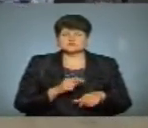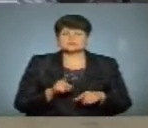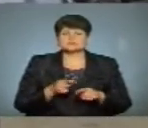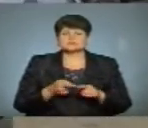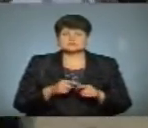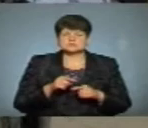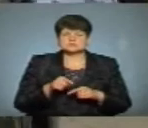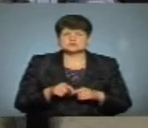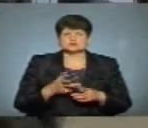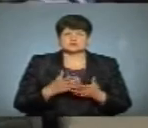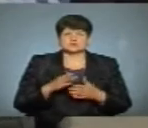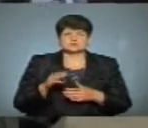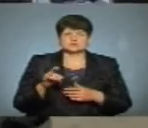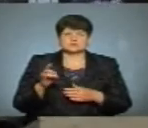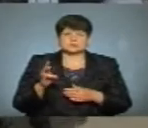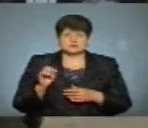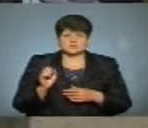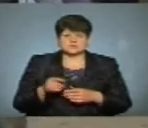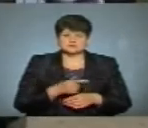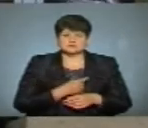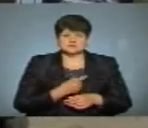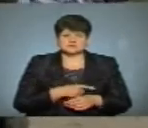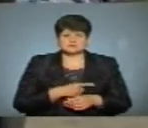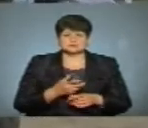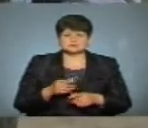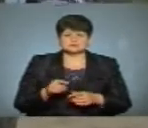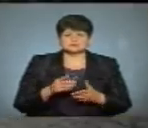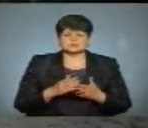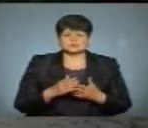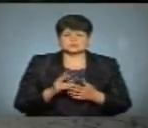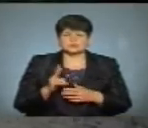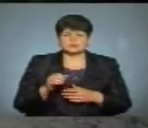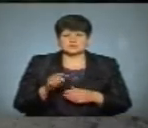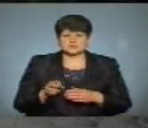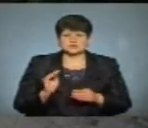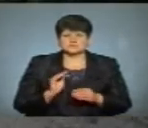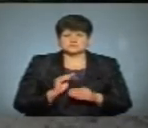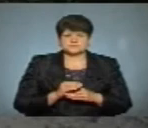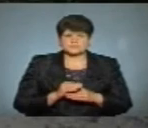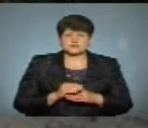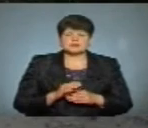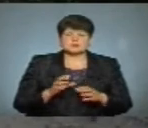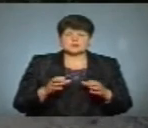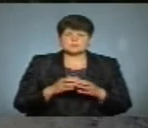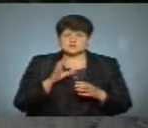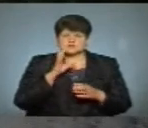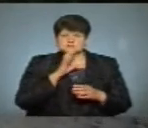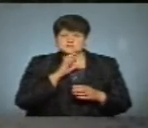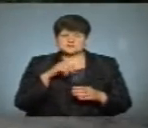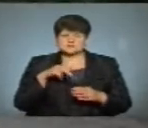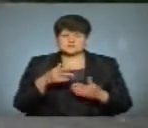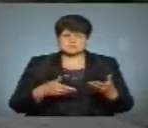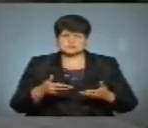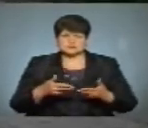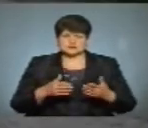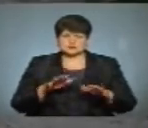що до чого. Тут є турнікет медичний, також підсумок, в якому знаходяться додаткові кульки. Команда «Північ» рухається до місця зіткнення.